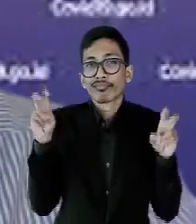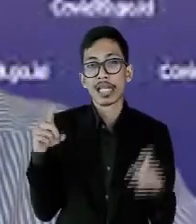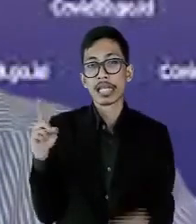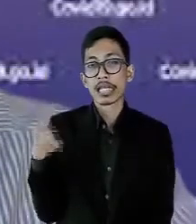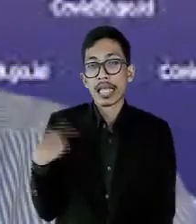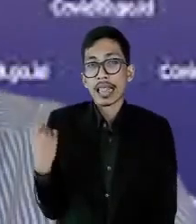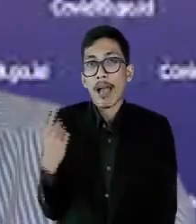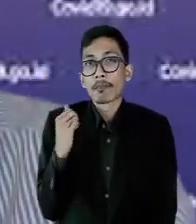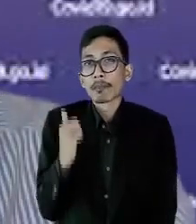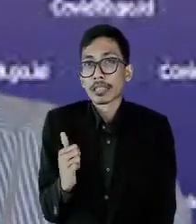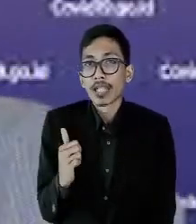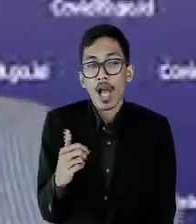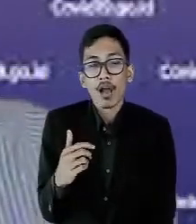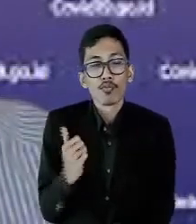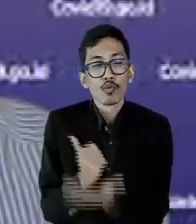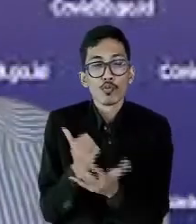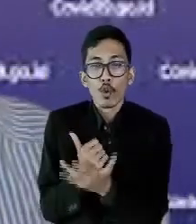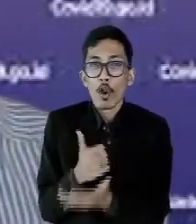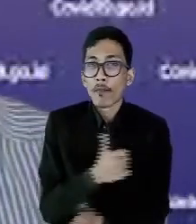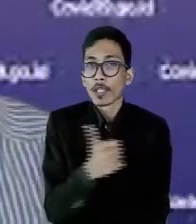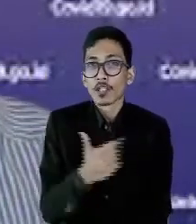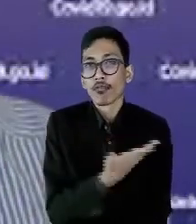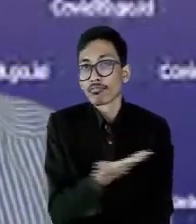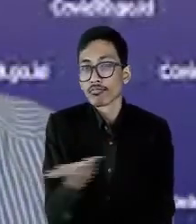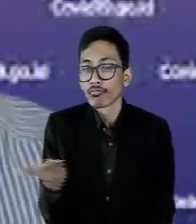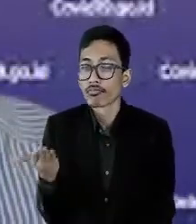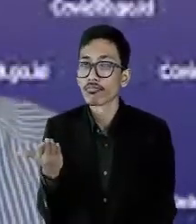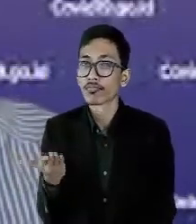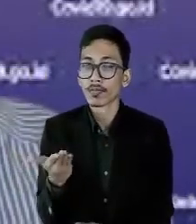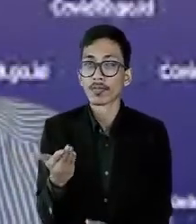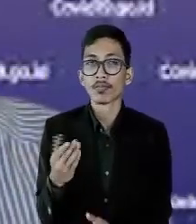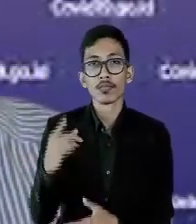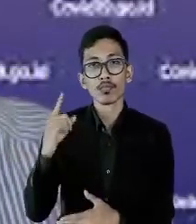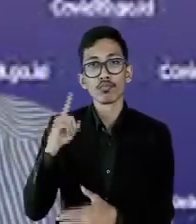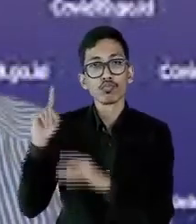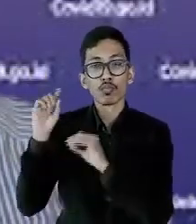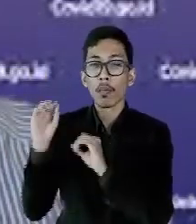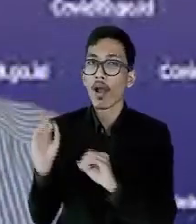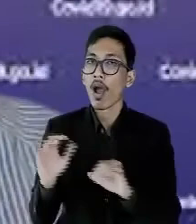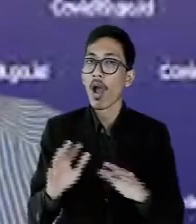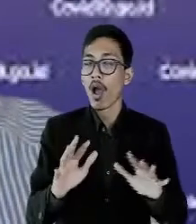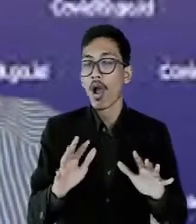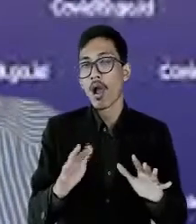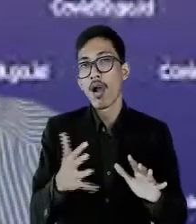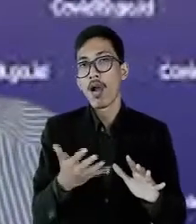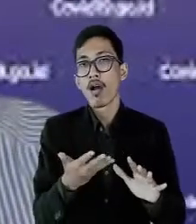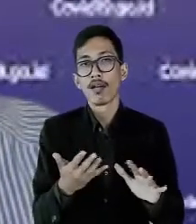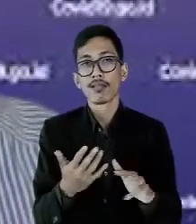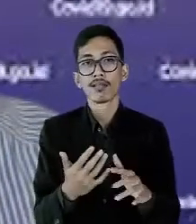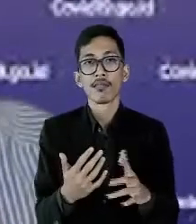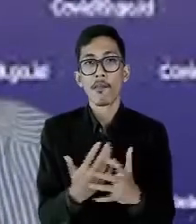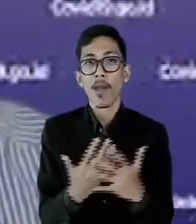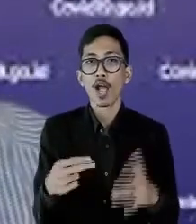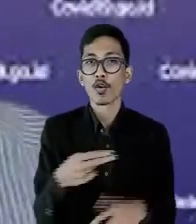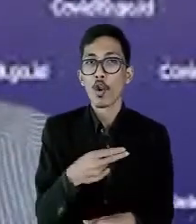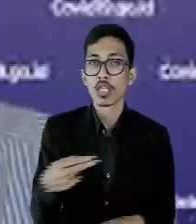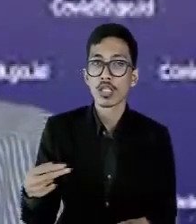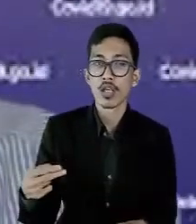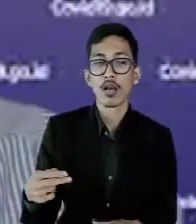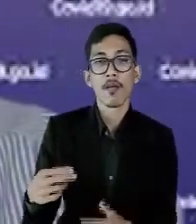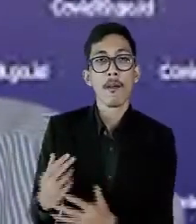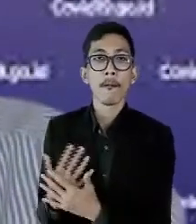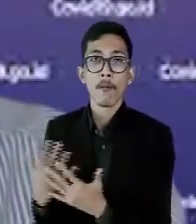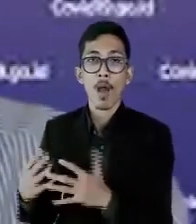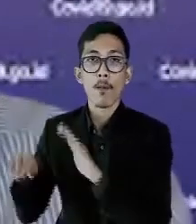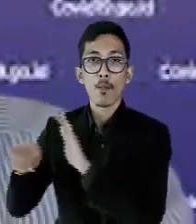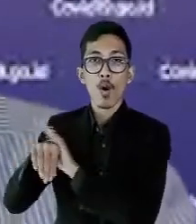menjadi berkat ya, berkah buat seluruh bangsa Indonesia dan terutama untuk warga di Papua. Kita